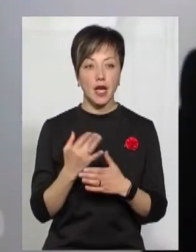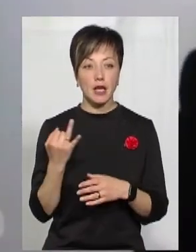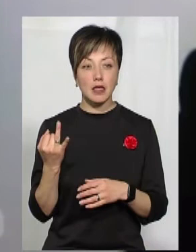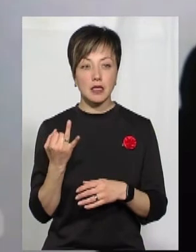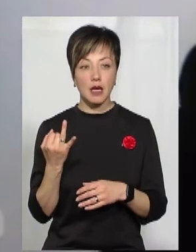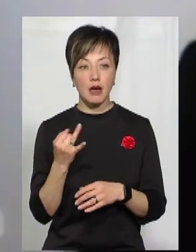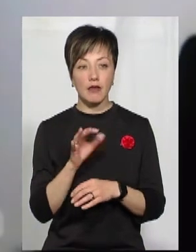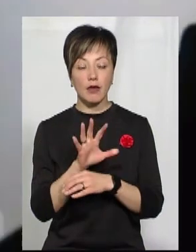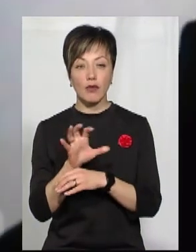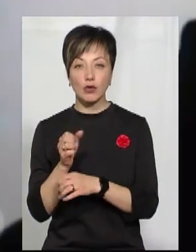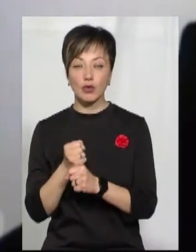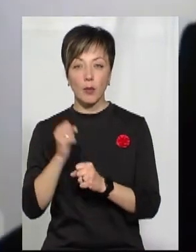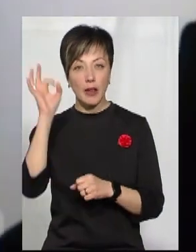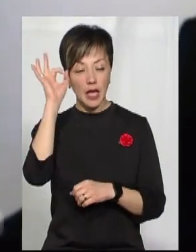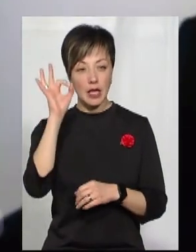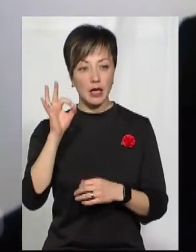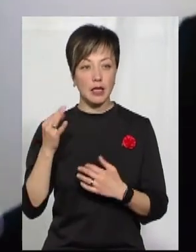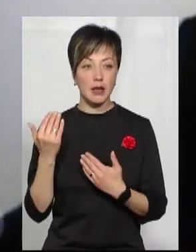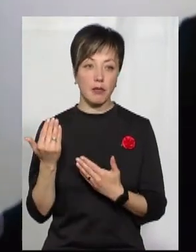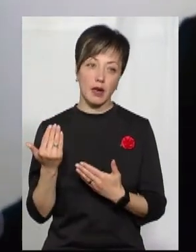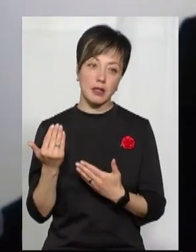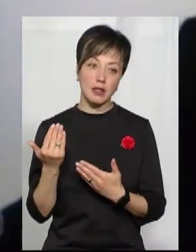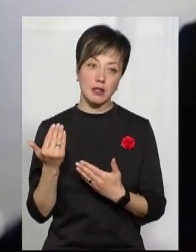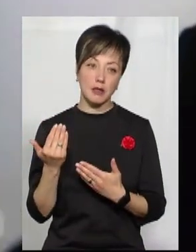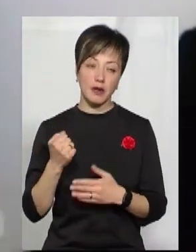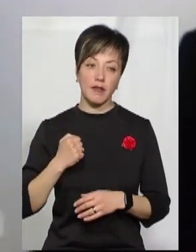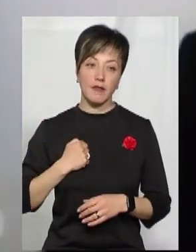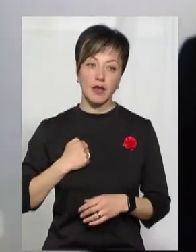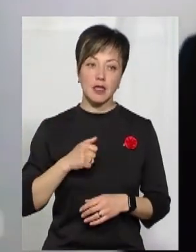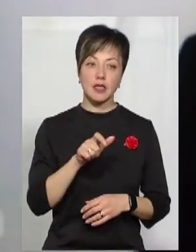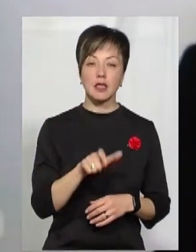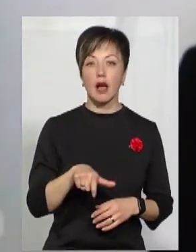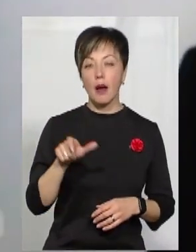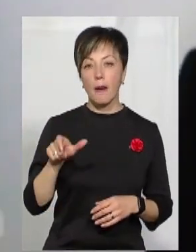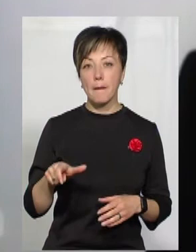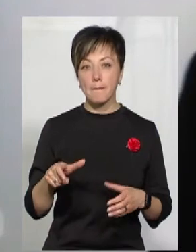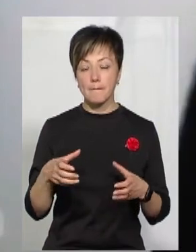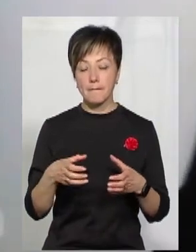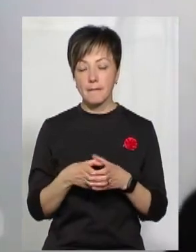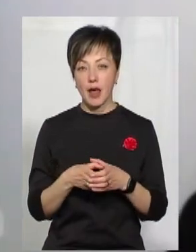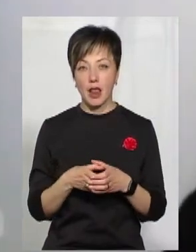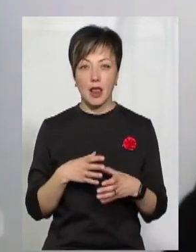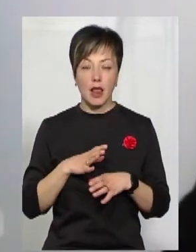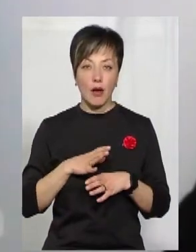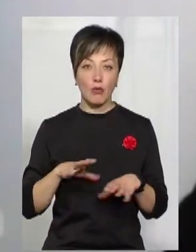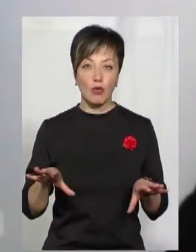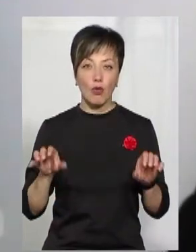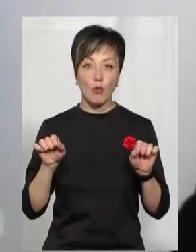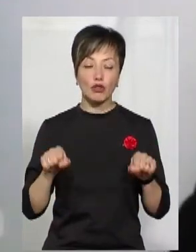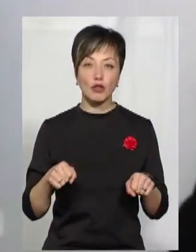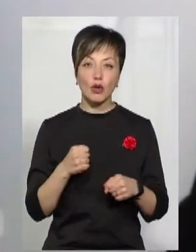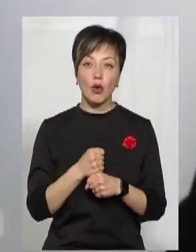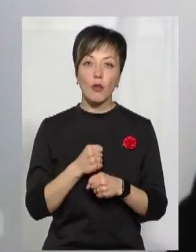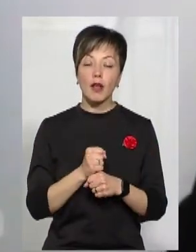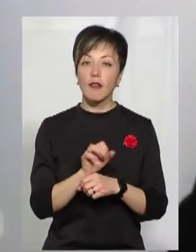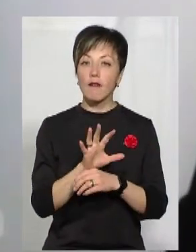фотографії, саме зроблені німецькими військами, тому що на той час не було можливості робити